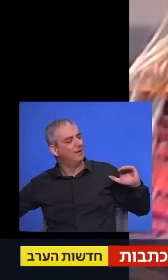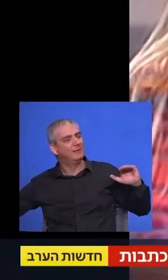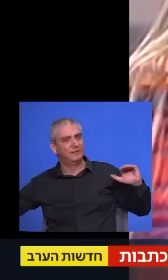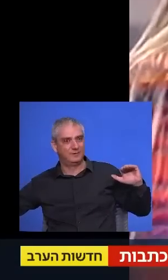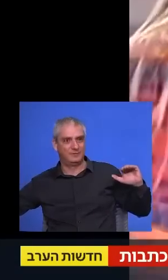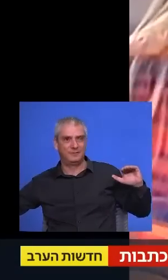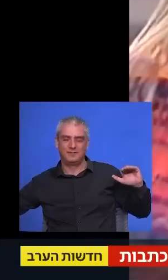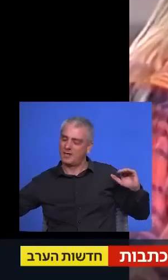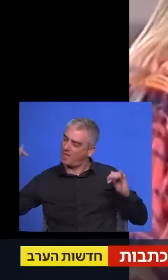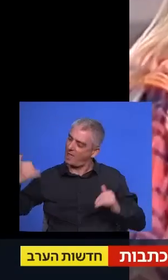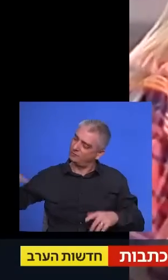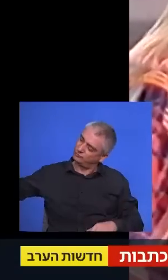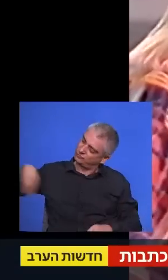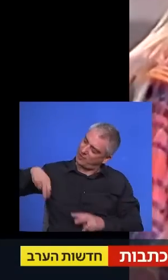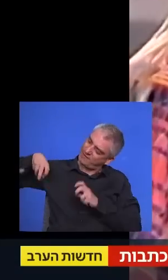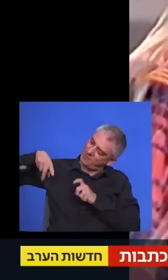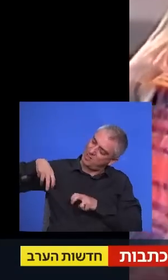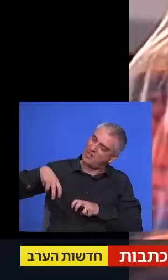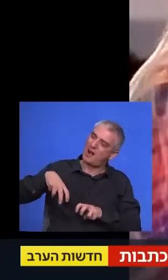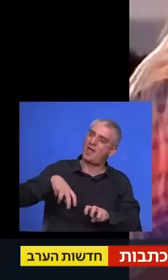בוא נלך